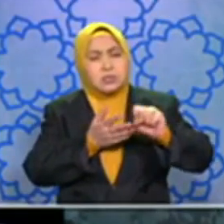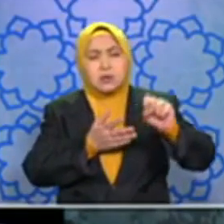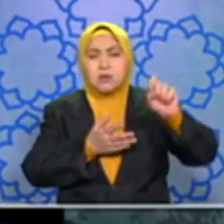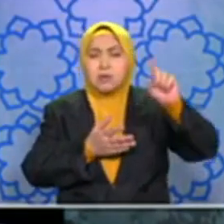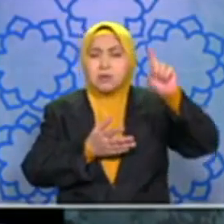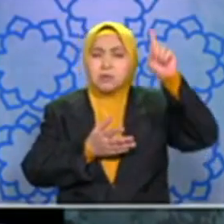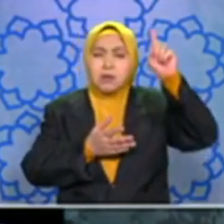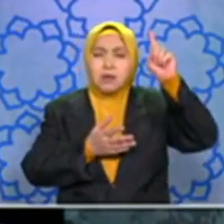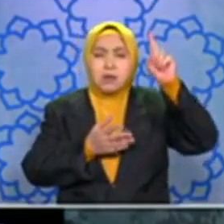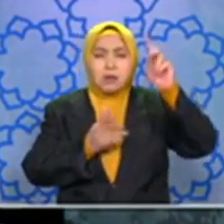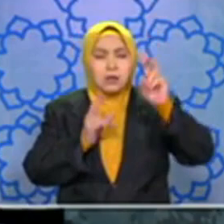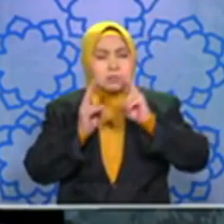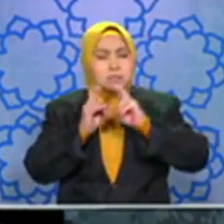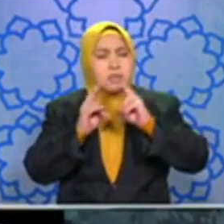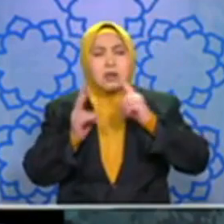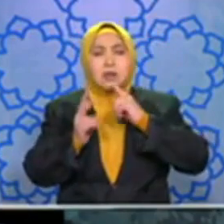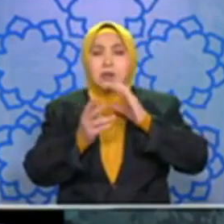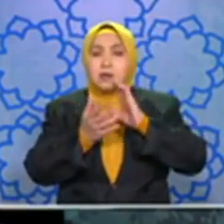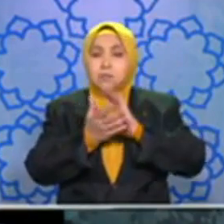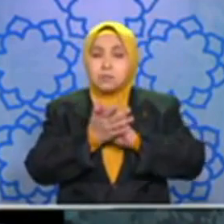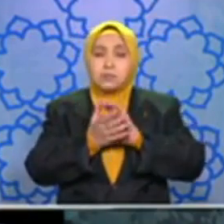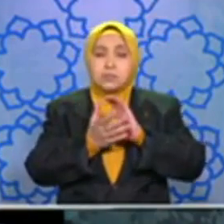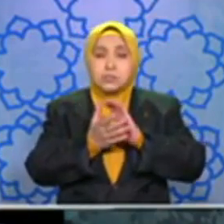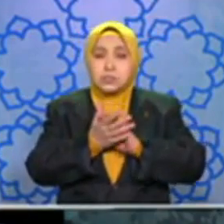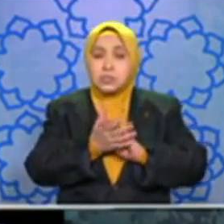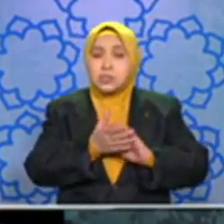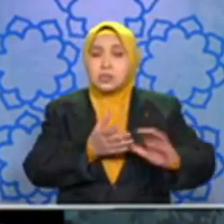subhanallahil azim,